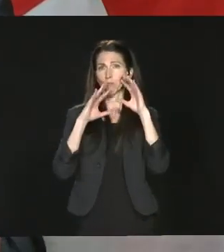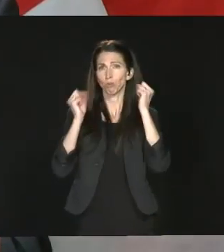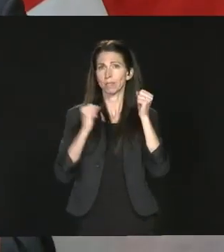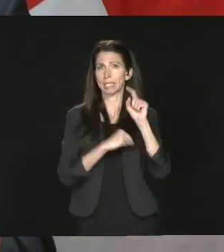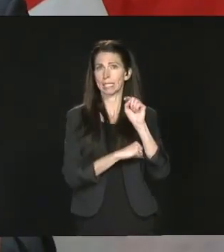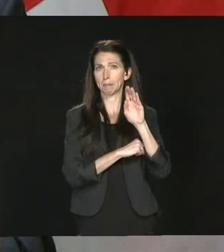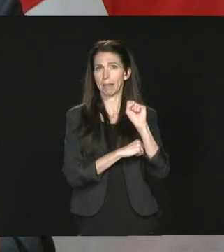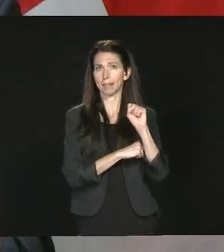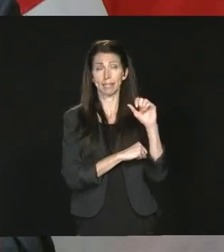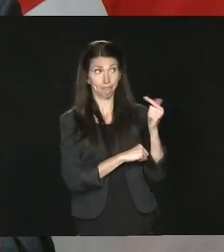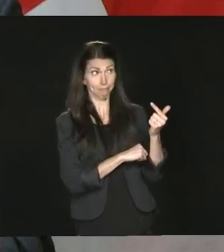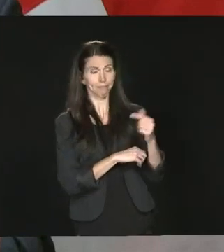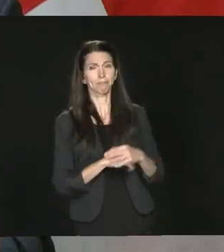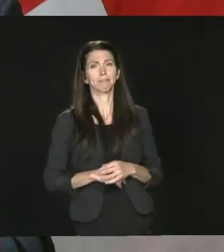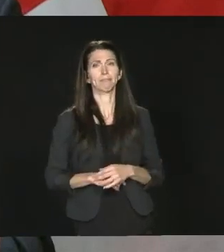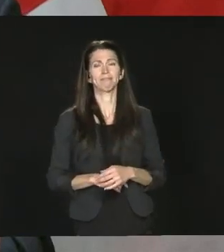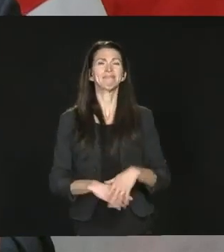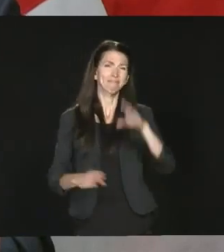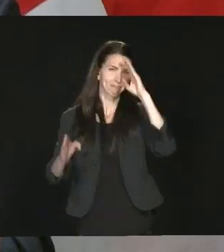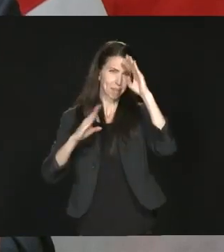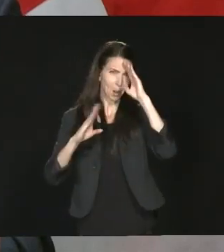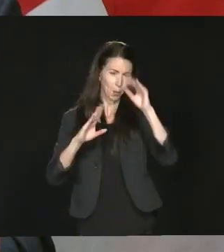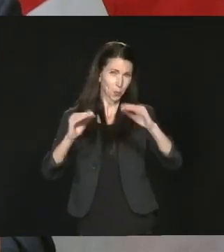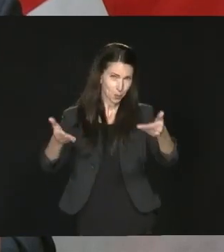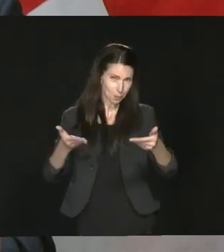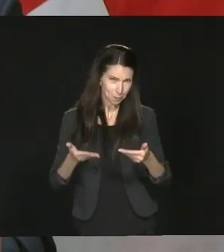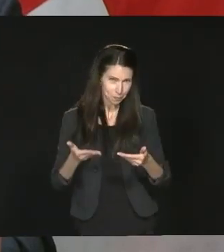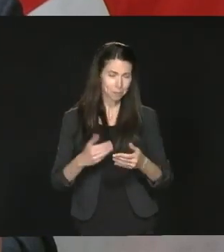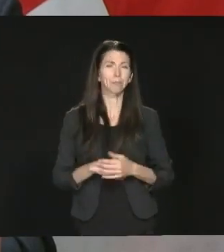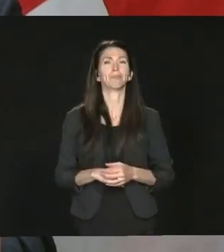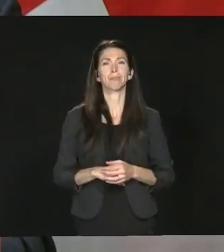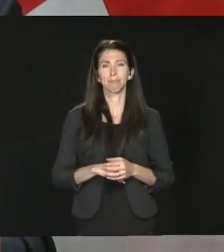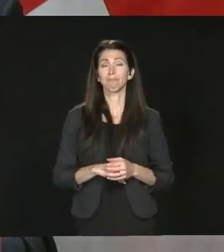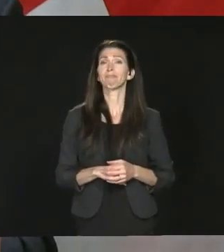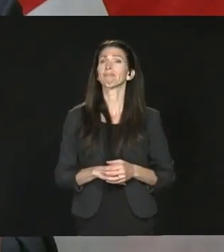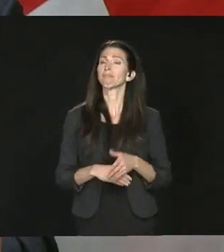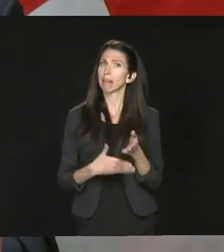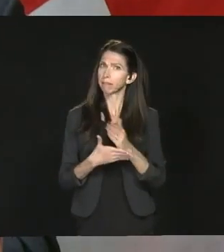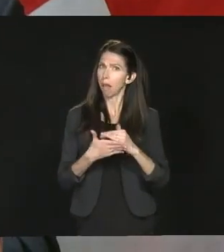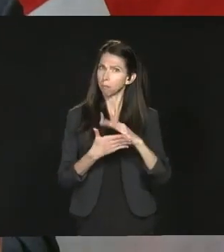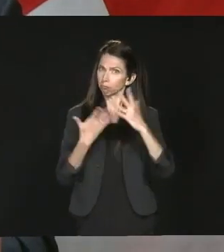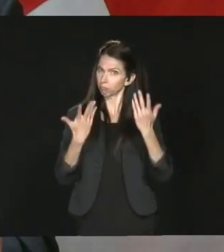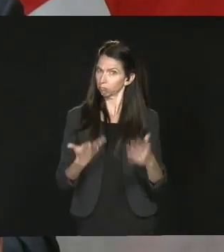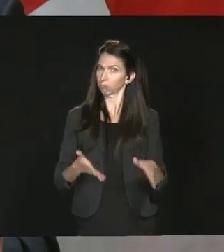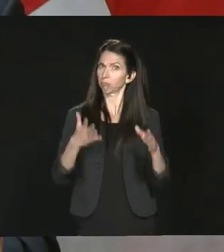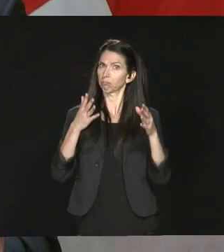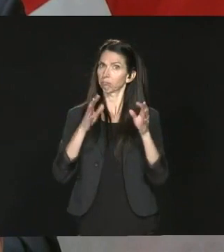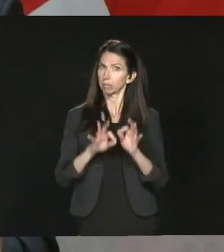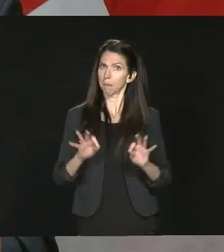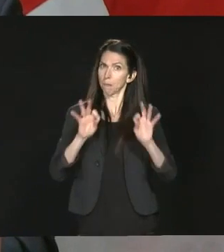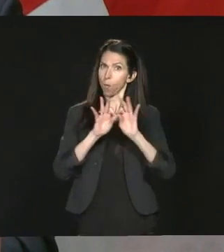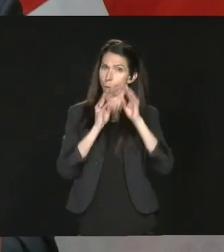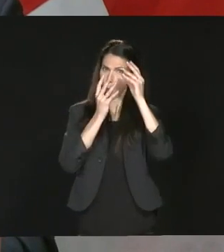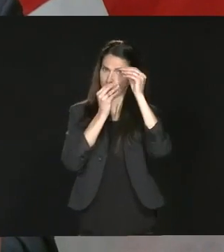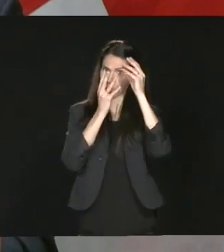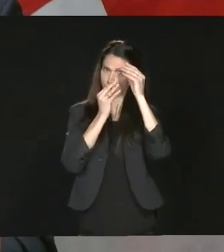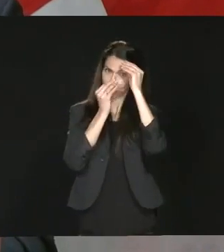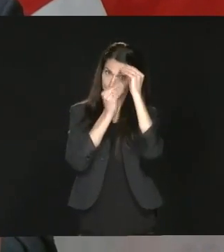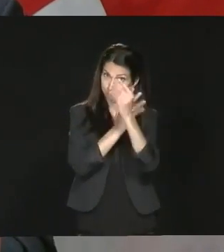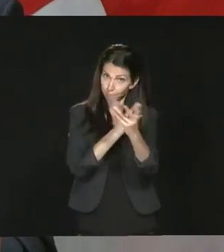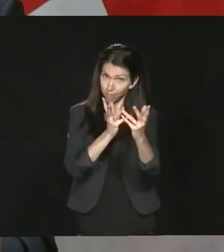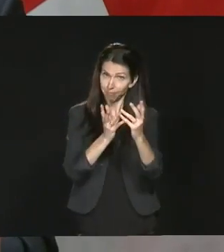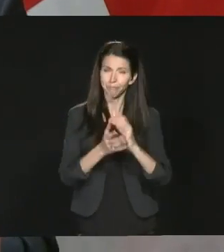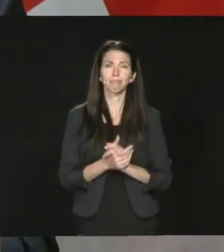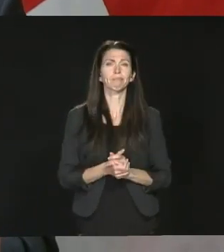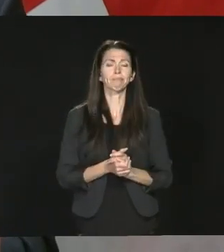importantes de la part du Premier ministre et de nos collègues, Christia. Premièrement, ce que M. Blair vient de résumer, c'est-à-dire des investissements